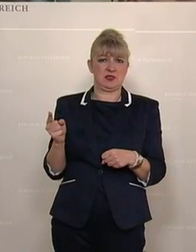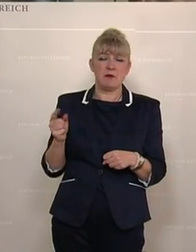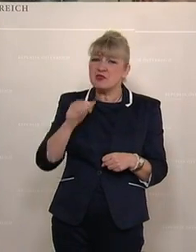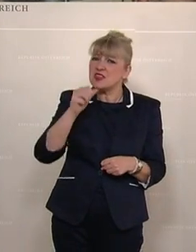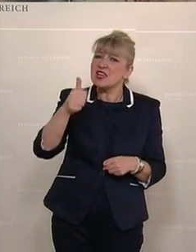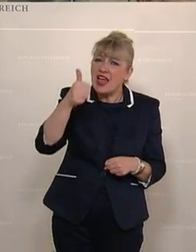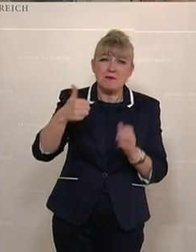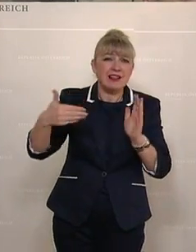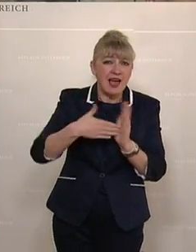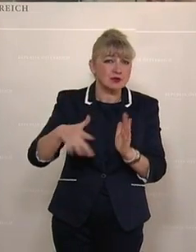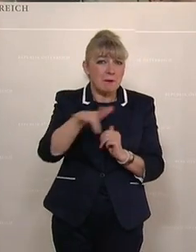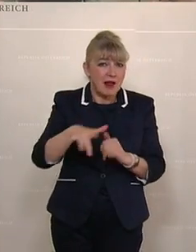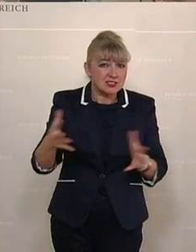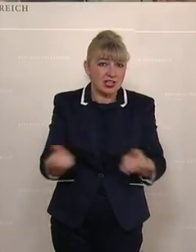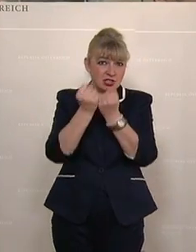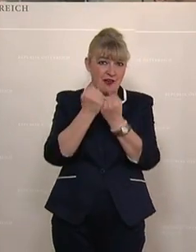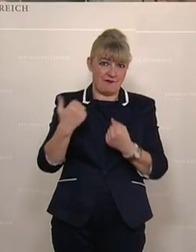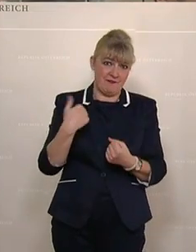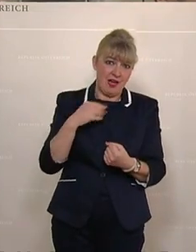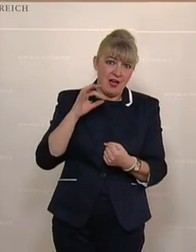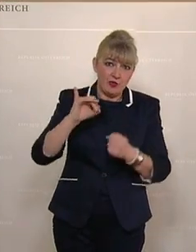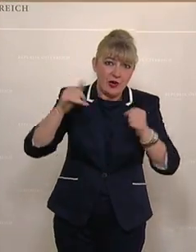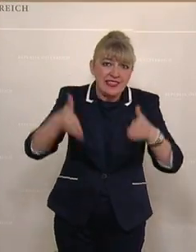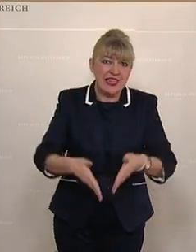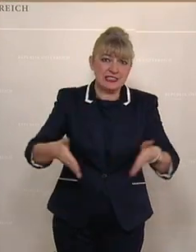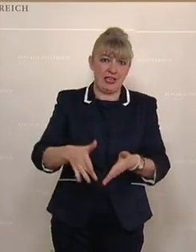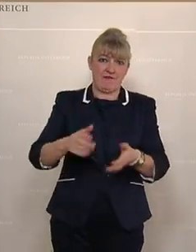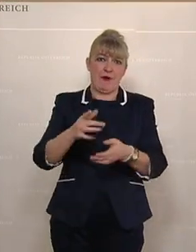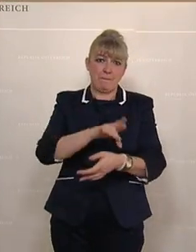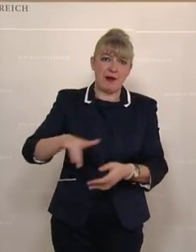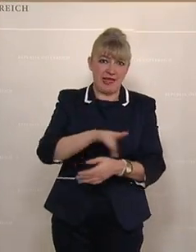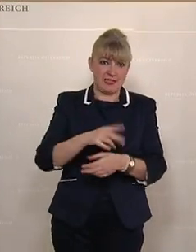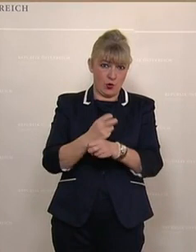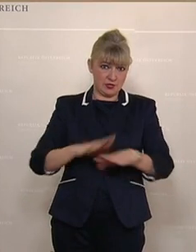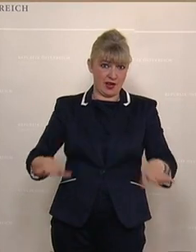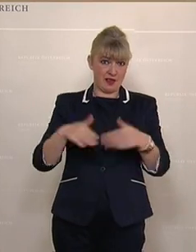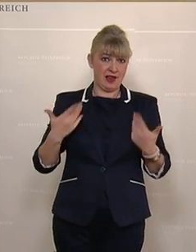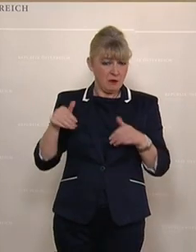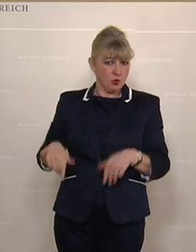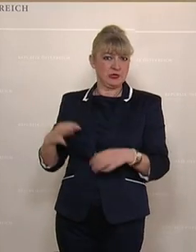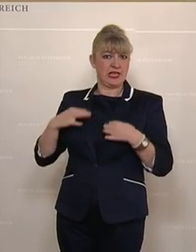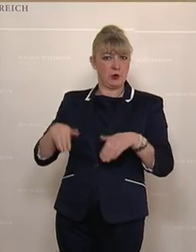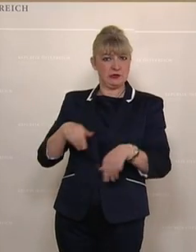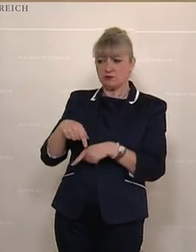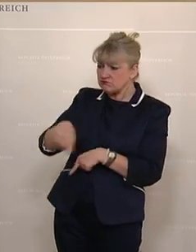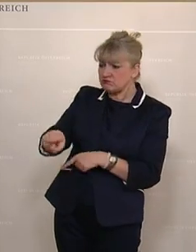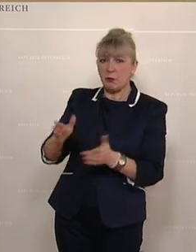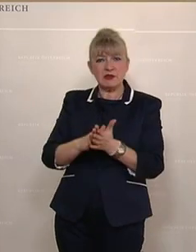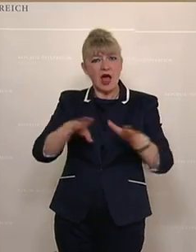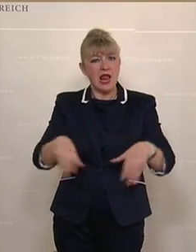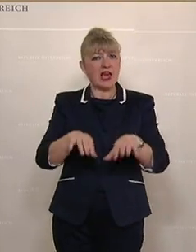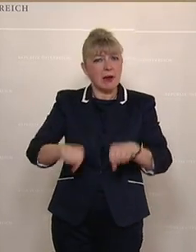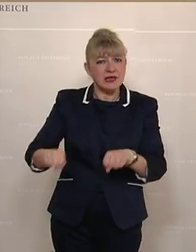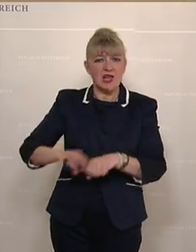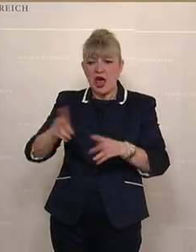einmal 1000 Plätze geschaffen auf den Intensivstationen in Österreich. Da hätten Sie doch den Gesundheitsminister anweisen müssen, alle Kapazitäten,